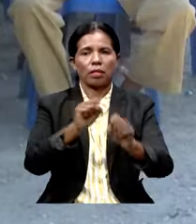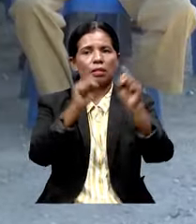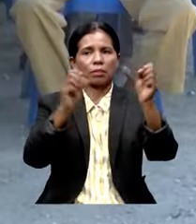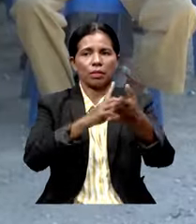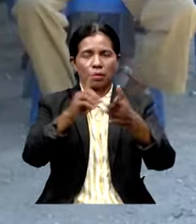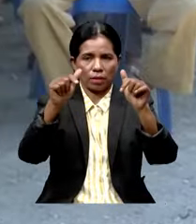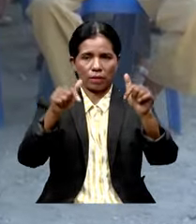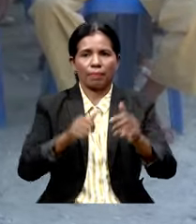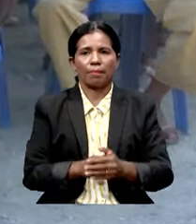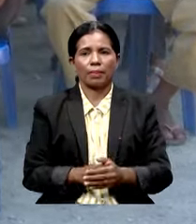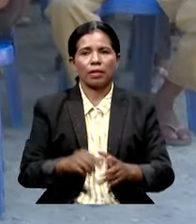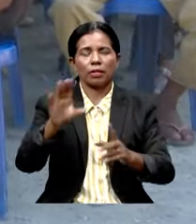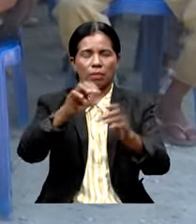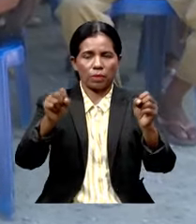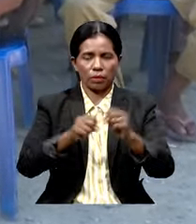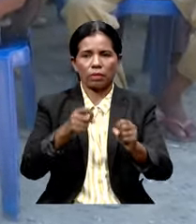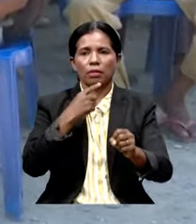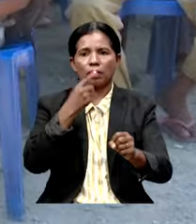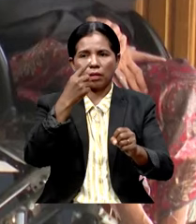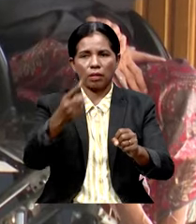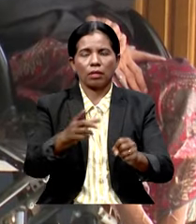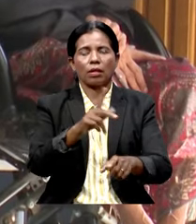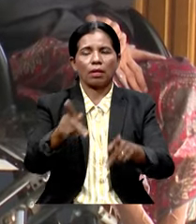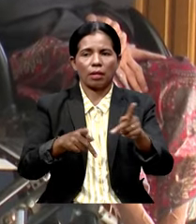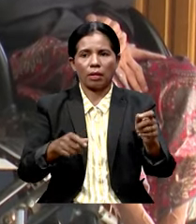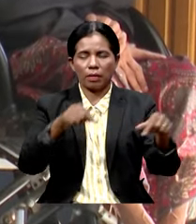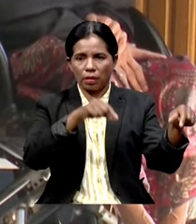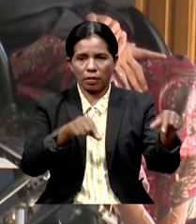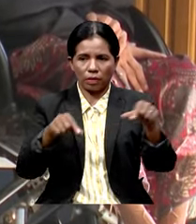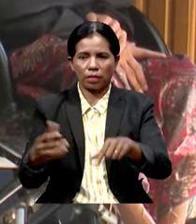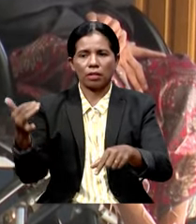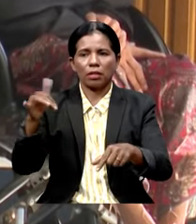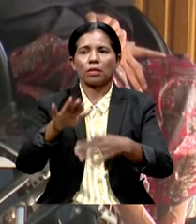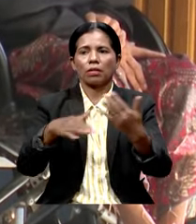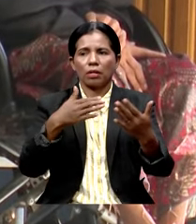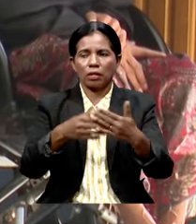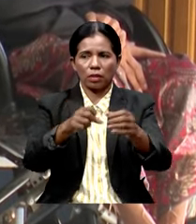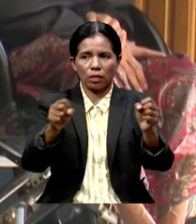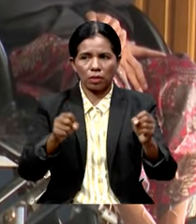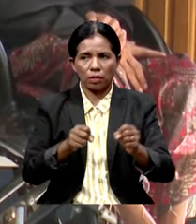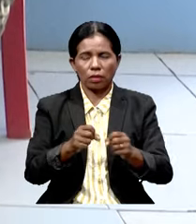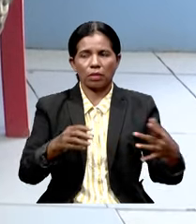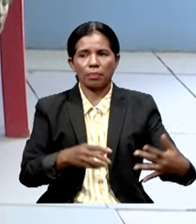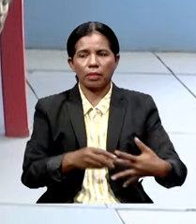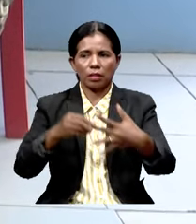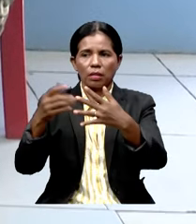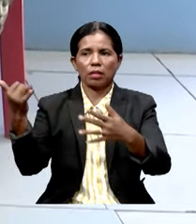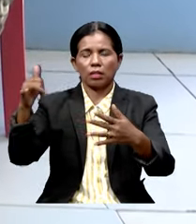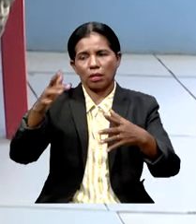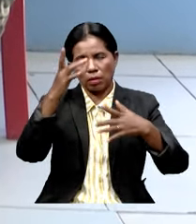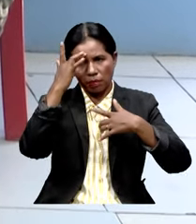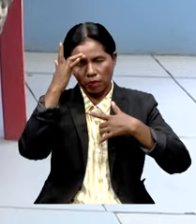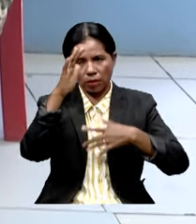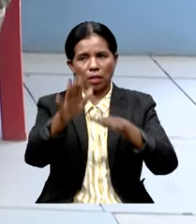semana ne. Sef suku bairupite hateteng, idozu ho ema difisiensia sira ya suku refere liuliu sira nebe mora